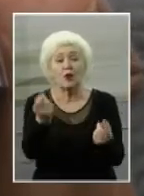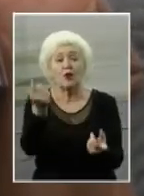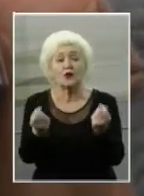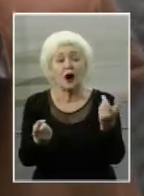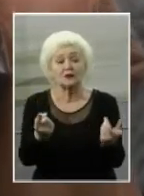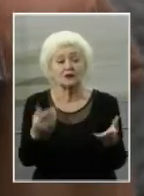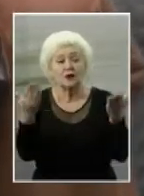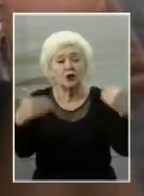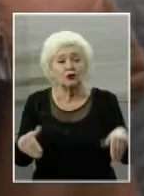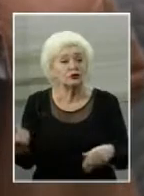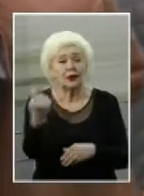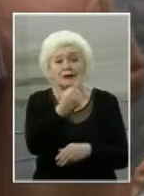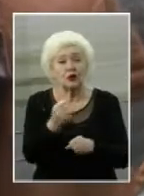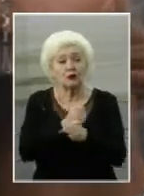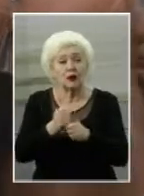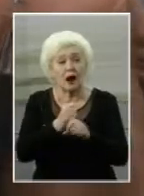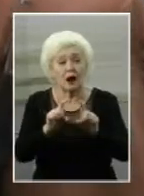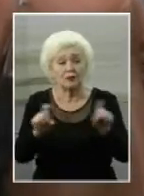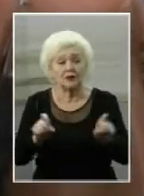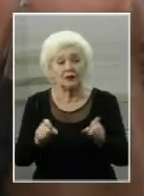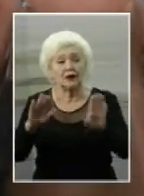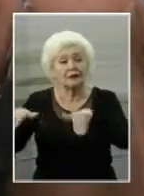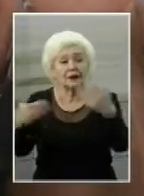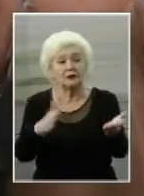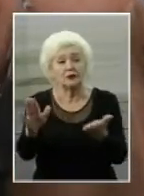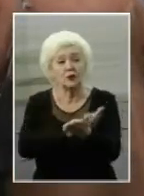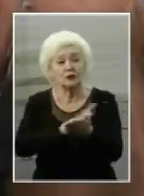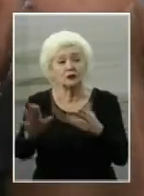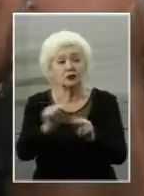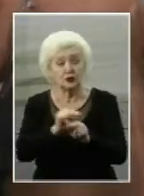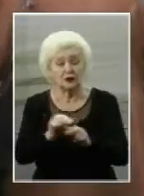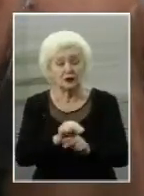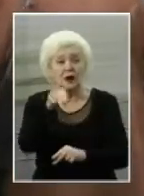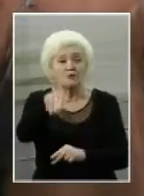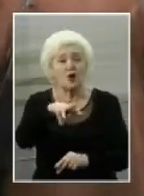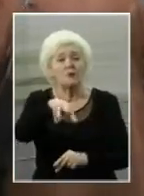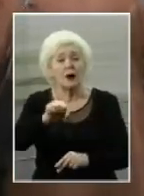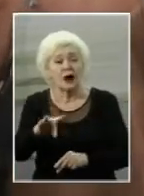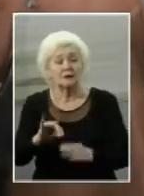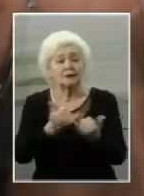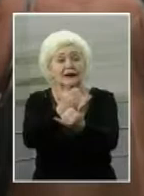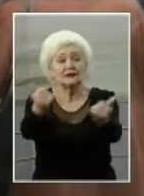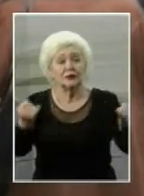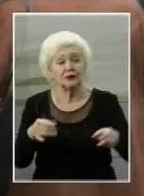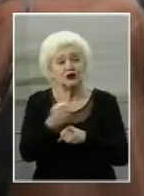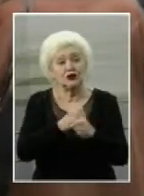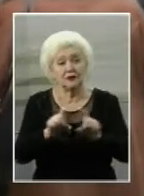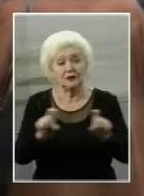оказується, вже не одна аптека не відпускає безкоштовні ліки, бо мер не забезпечив